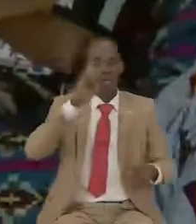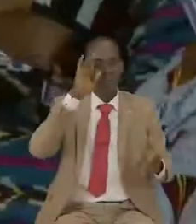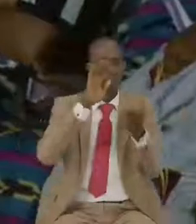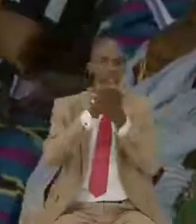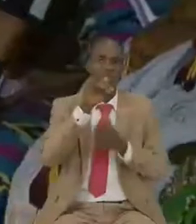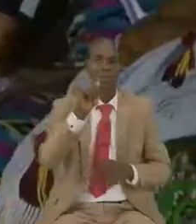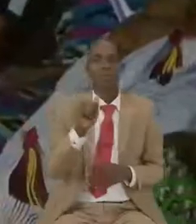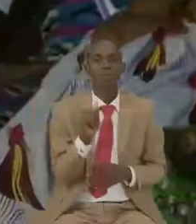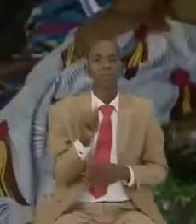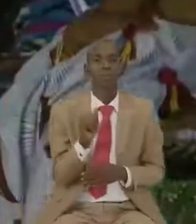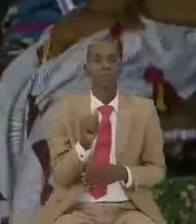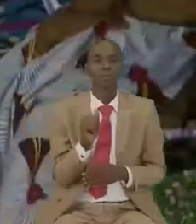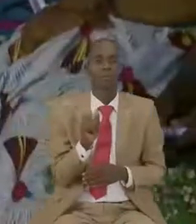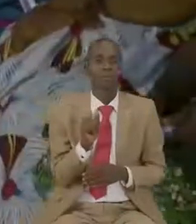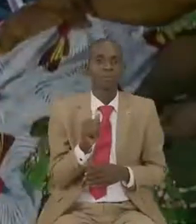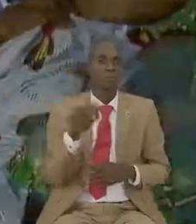le répéter « je crois ».